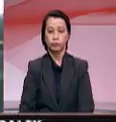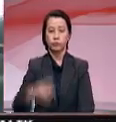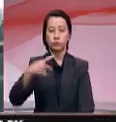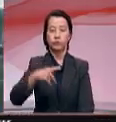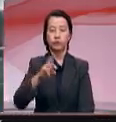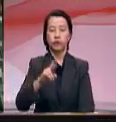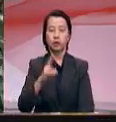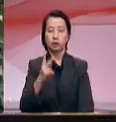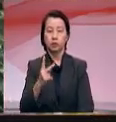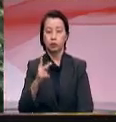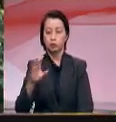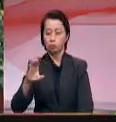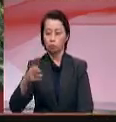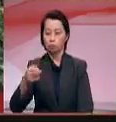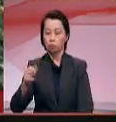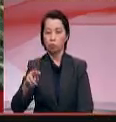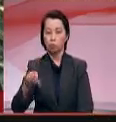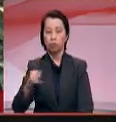PRK Dun Chini memiliki